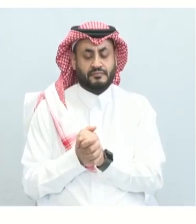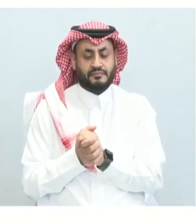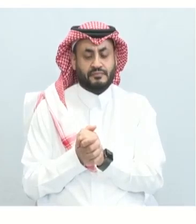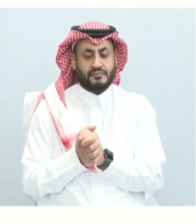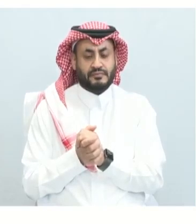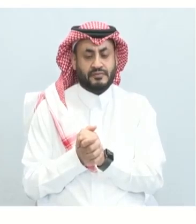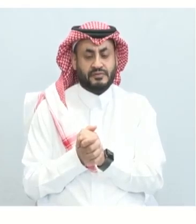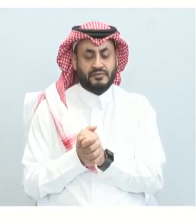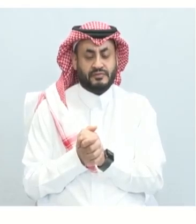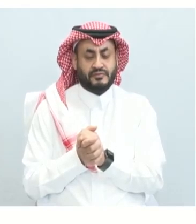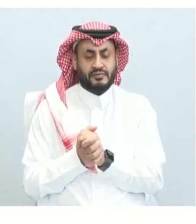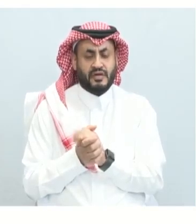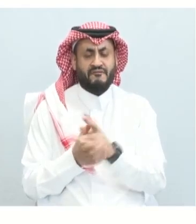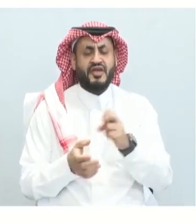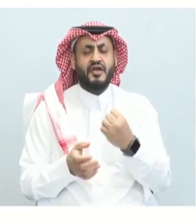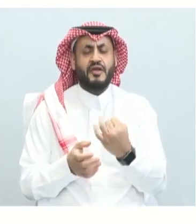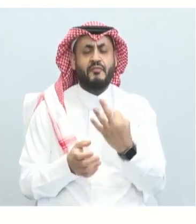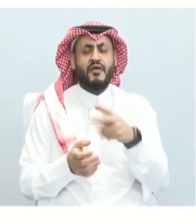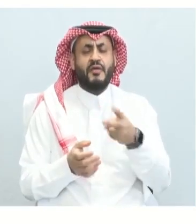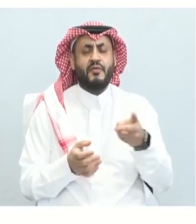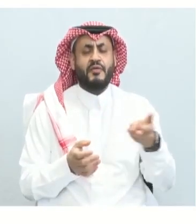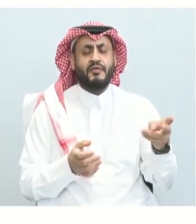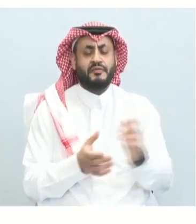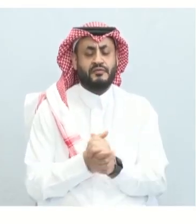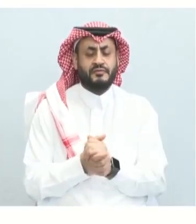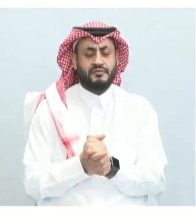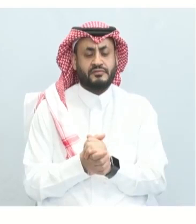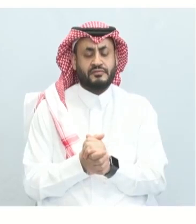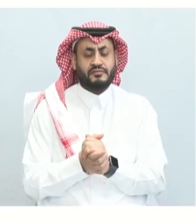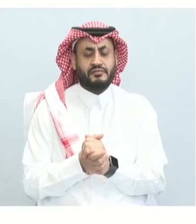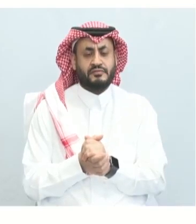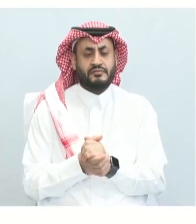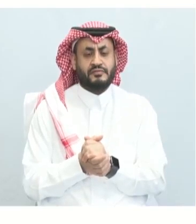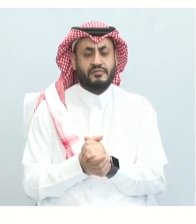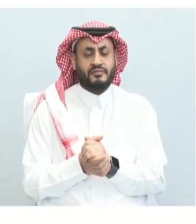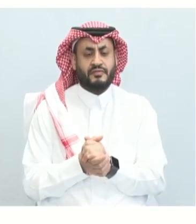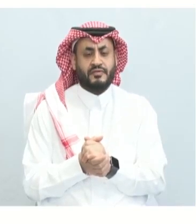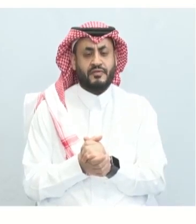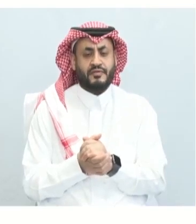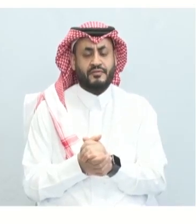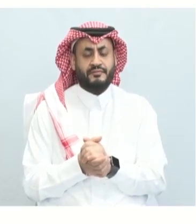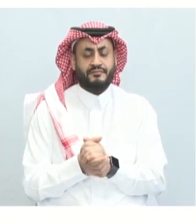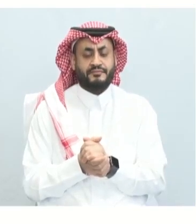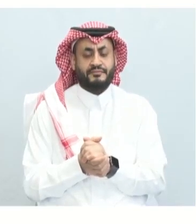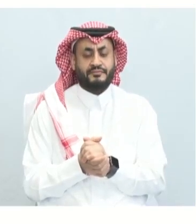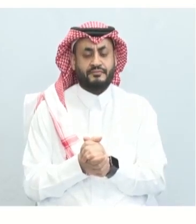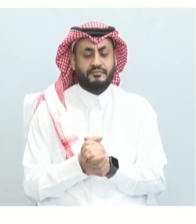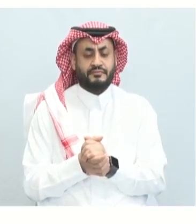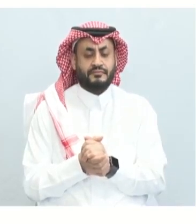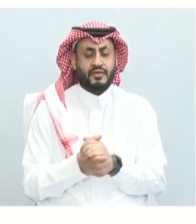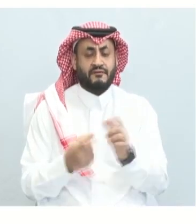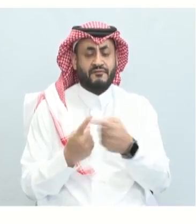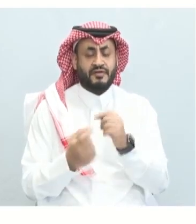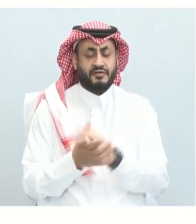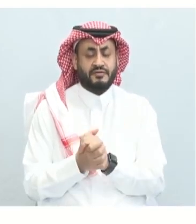لصلاه التطوع انواع ومن هذه الانواع من انواع صلاه التطوع هنا من انواعها